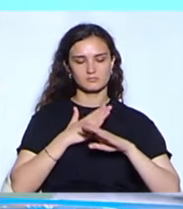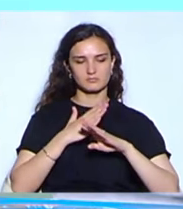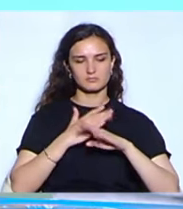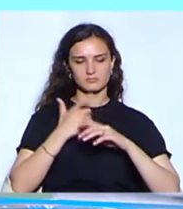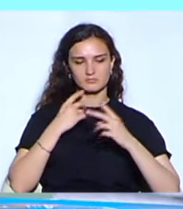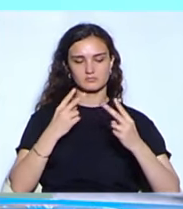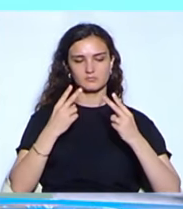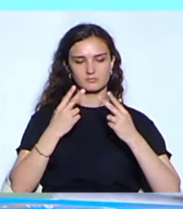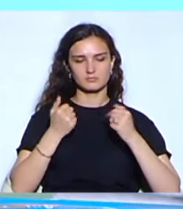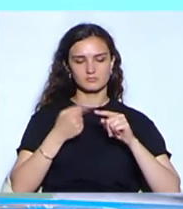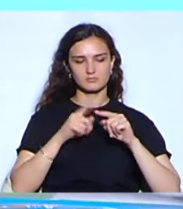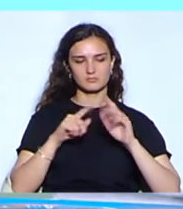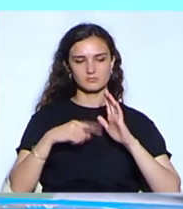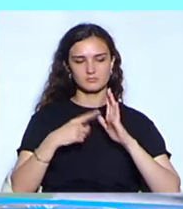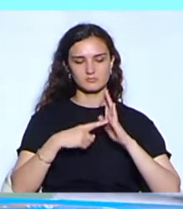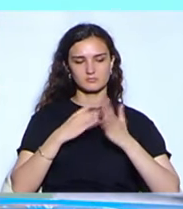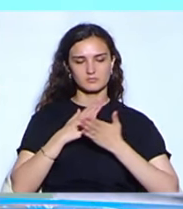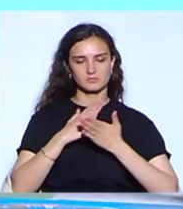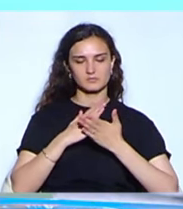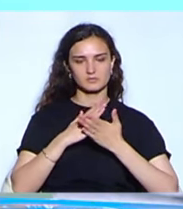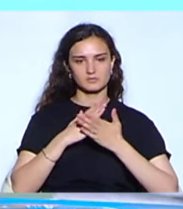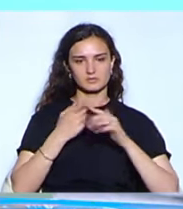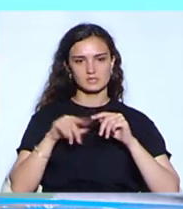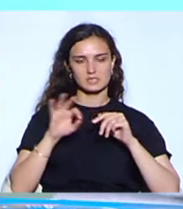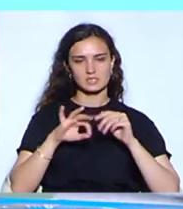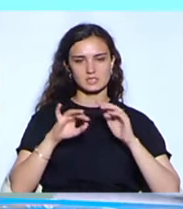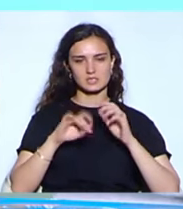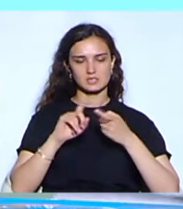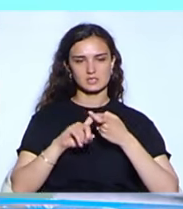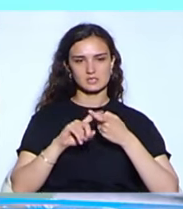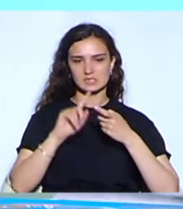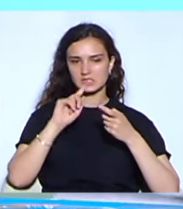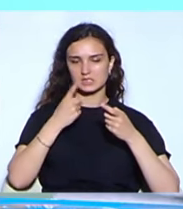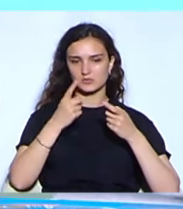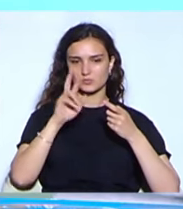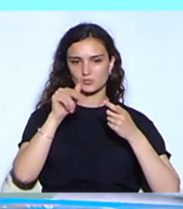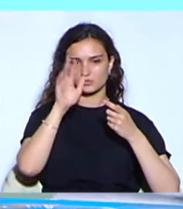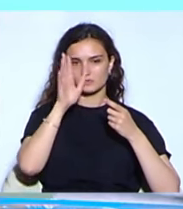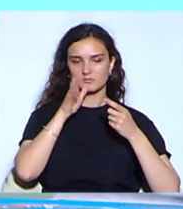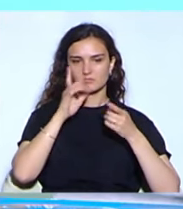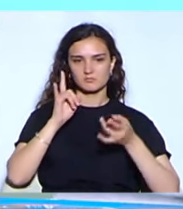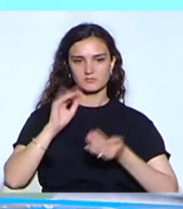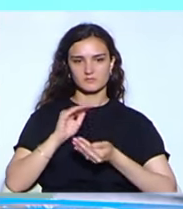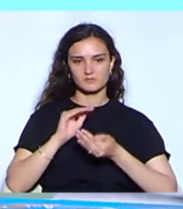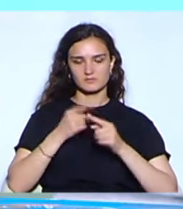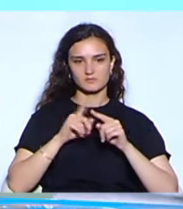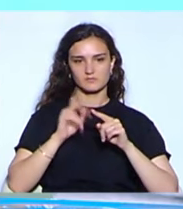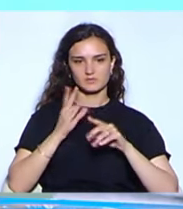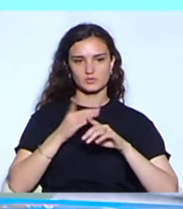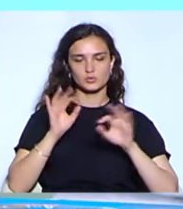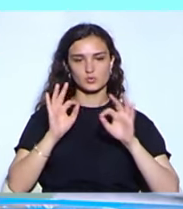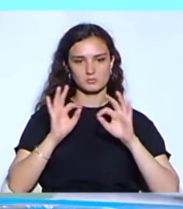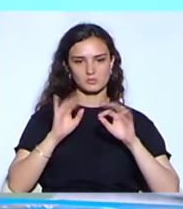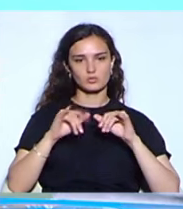ვართ, მაყურებელი რა თქმა უნდა. ახლა შეკითხვა რა? ეს ეხება წლის და 5 თვის ბავშვს, რომელიც არის